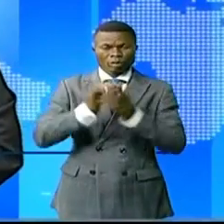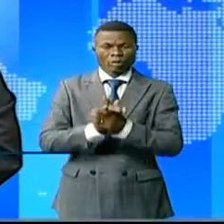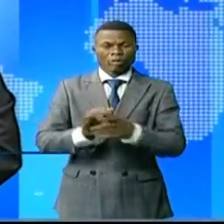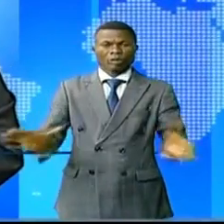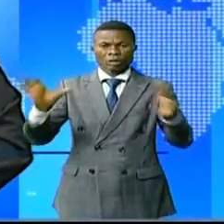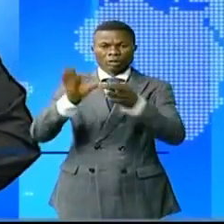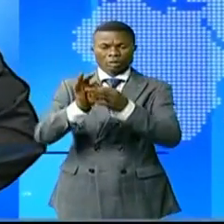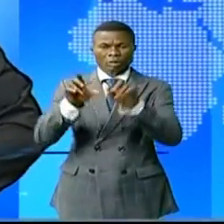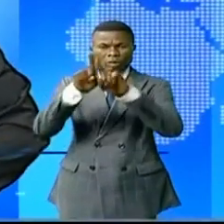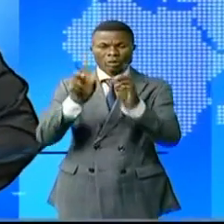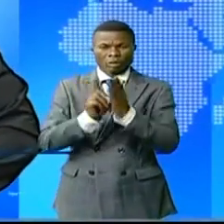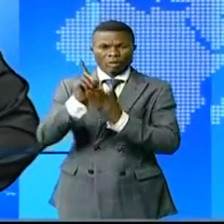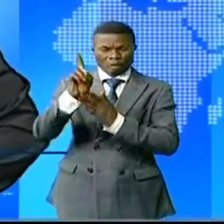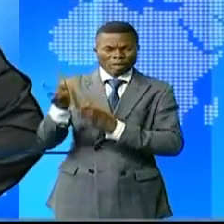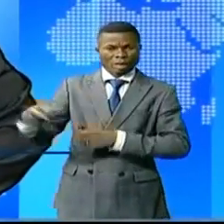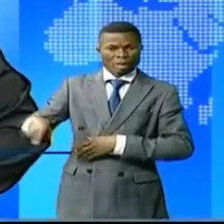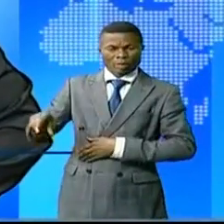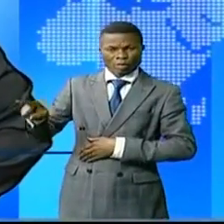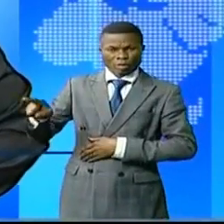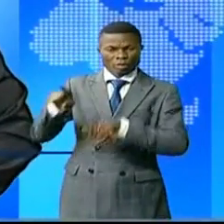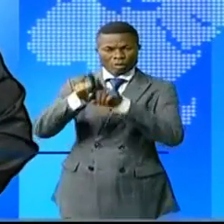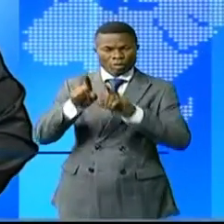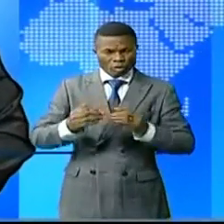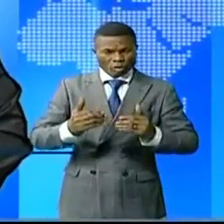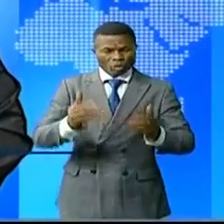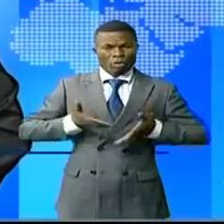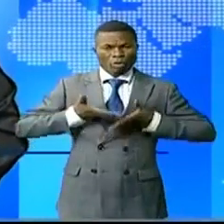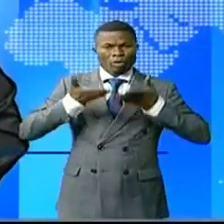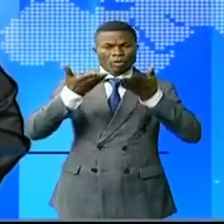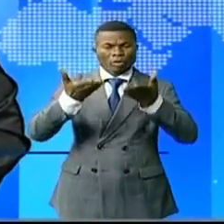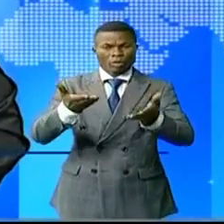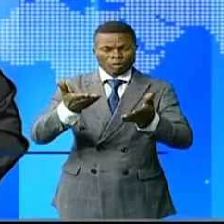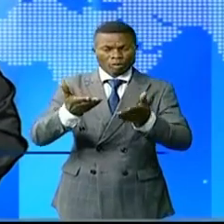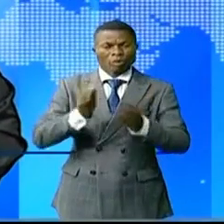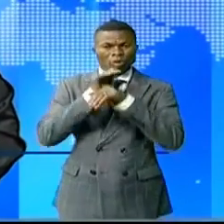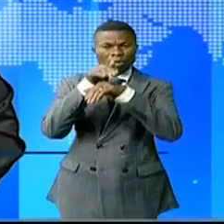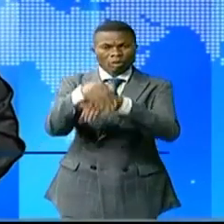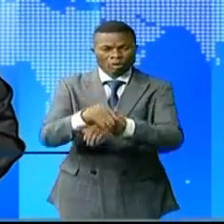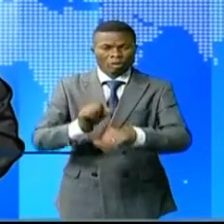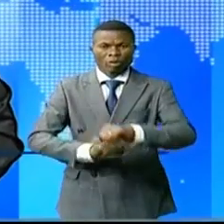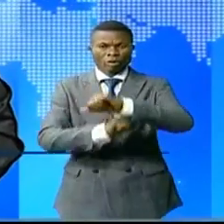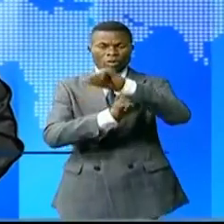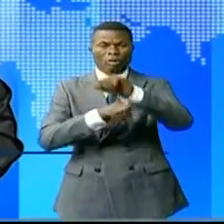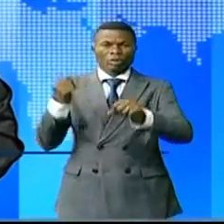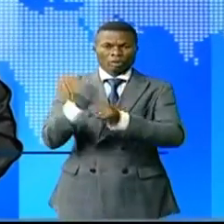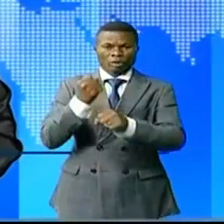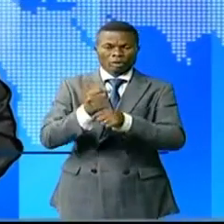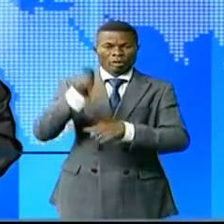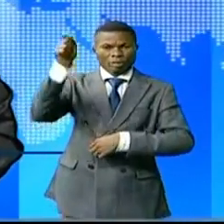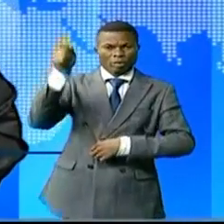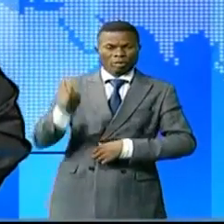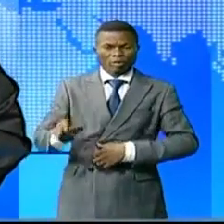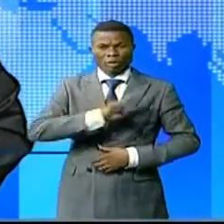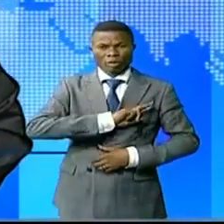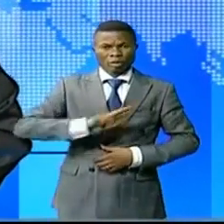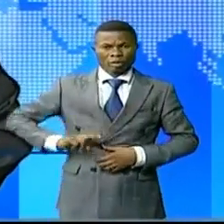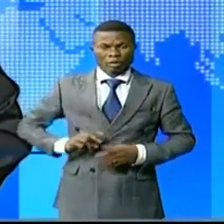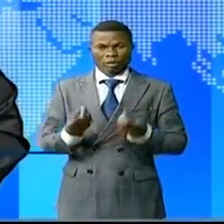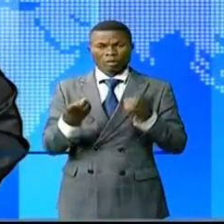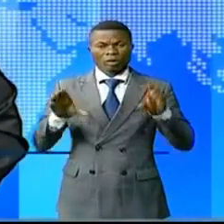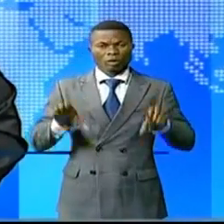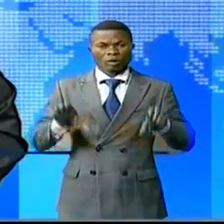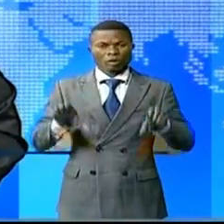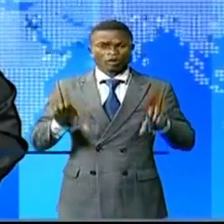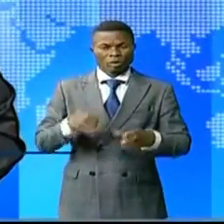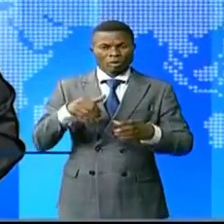et le développement de l'Ituri, elles vont même jusqu'à proposer leur implication pour soutenir les actions des forces armées de la République démocratique du